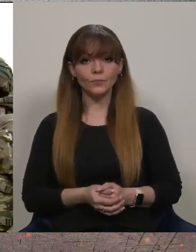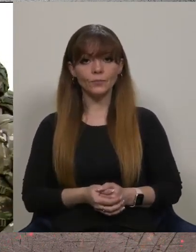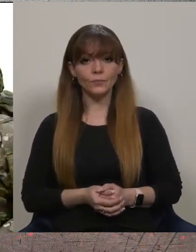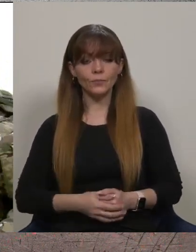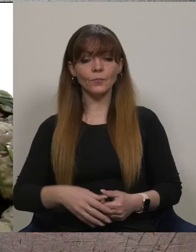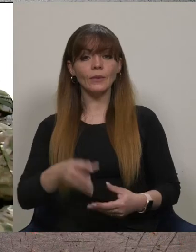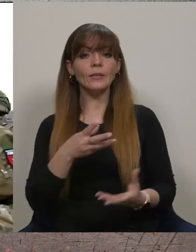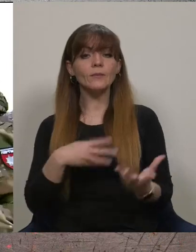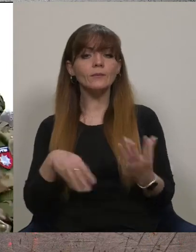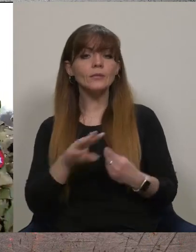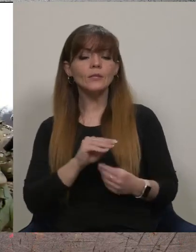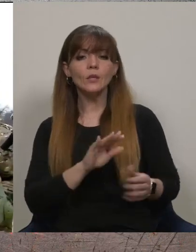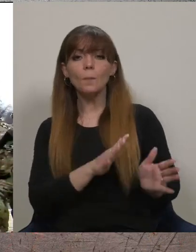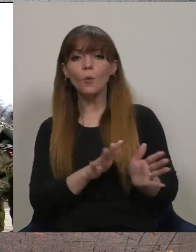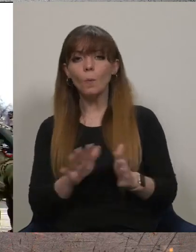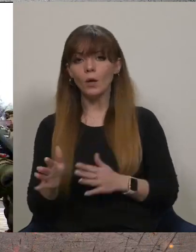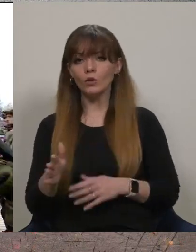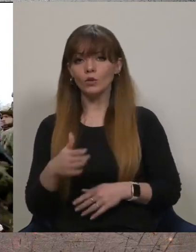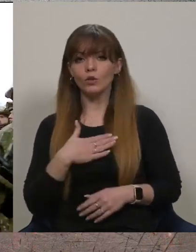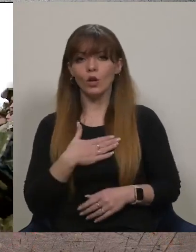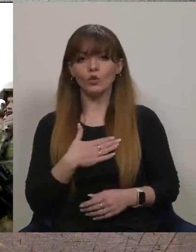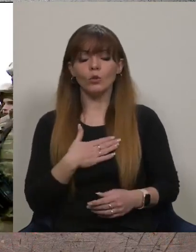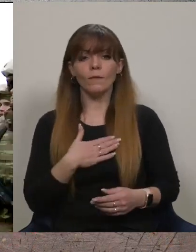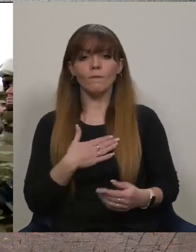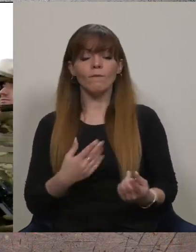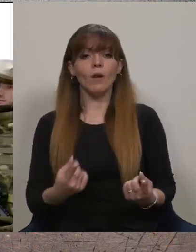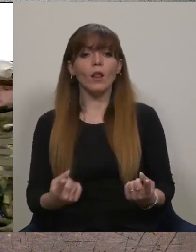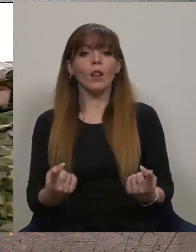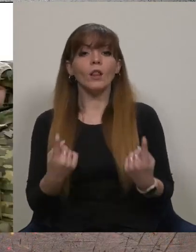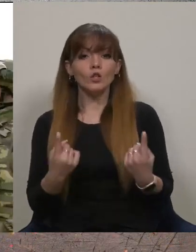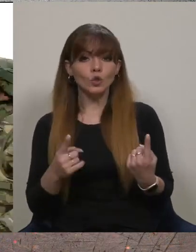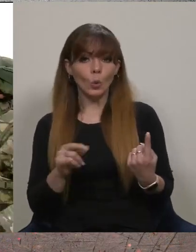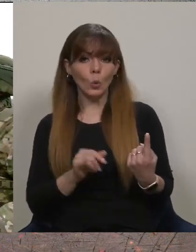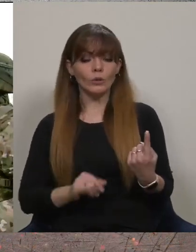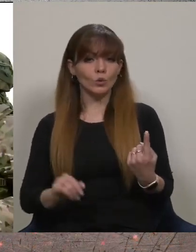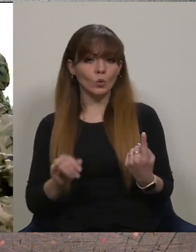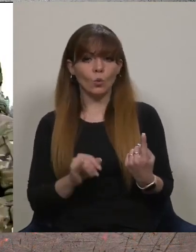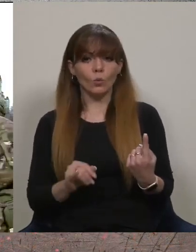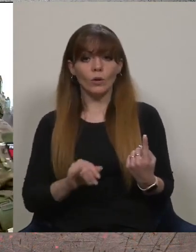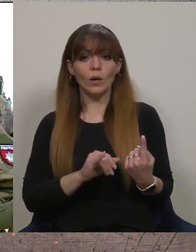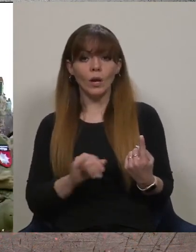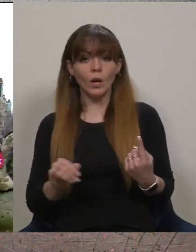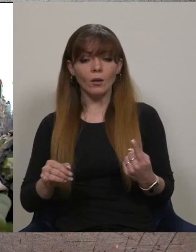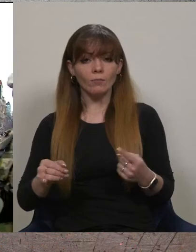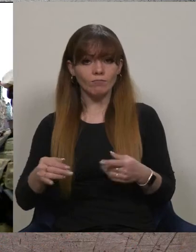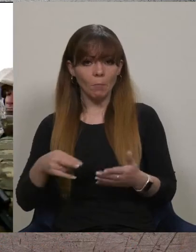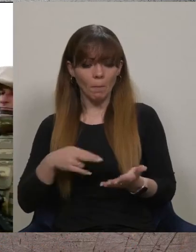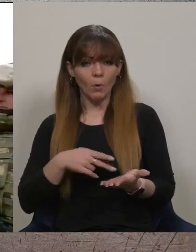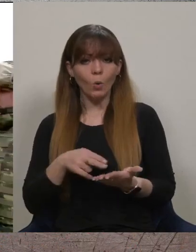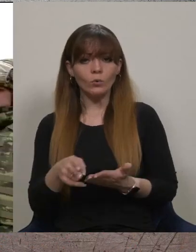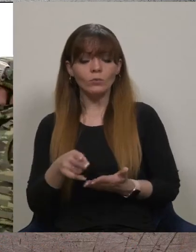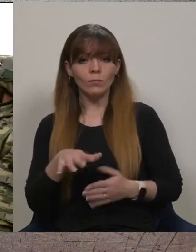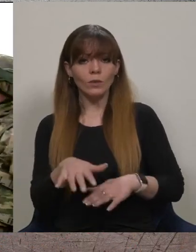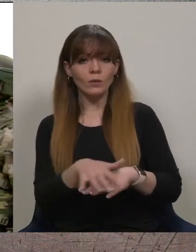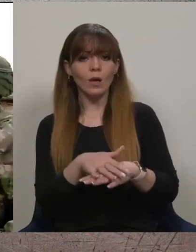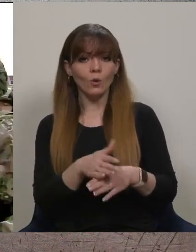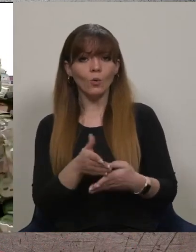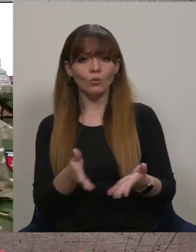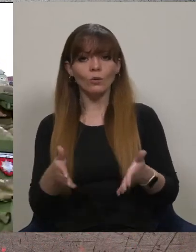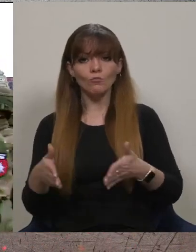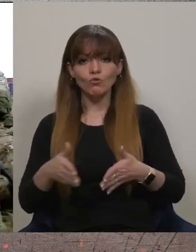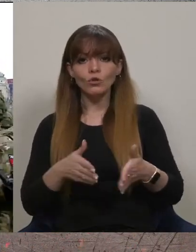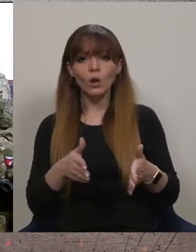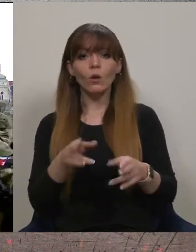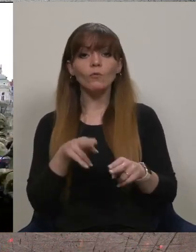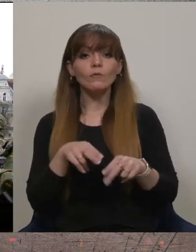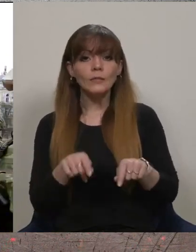Всі моменти нашої величної історії і пройденого народом шляху у цій